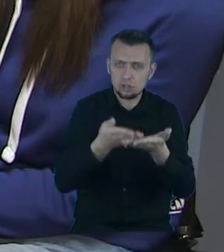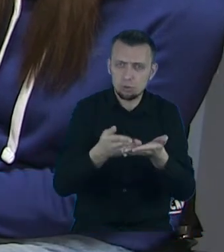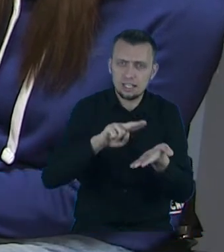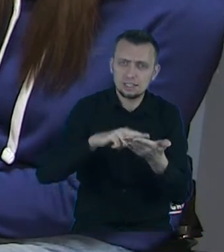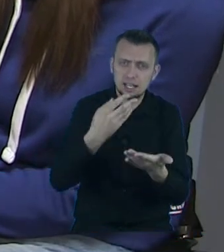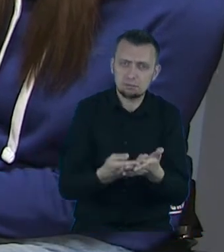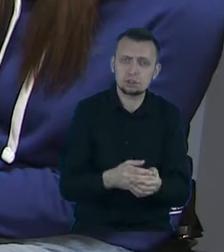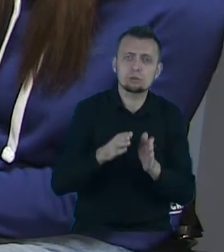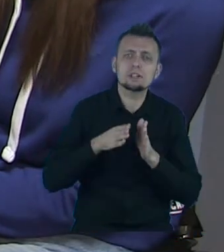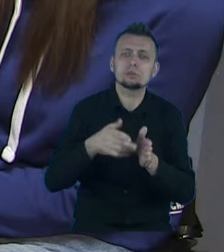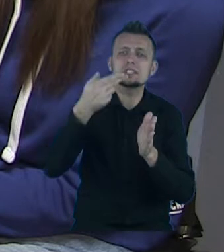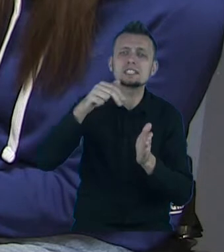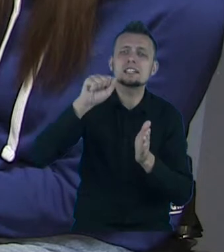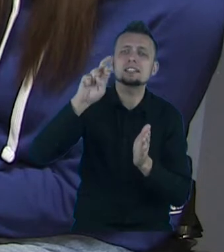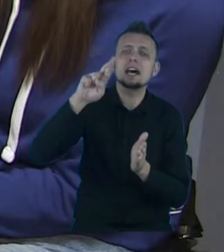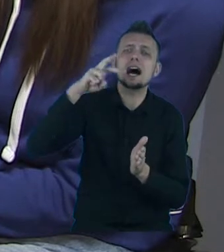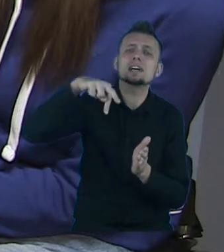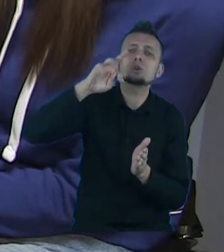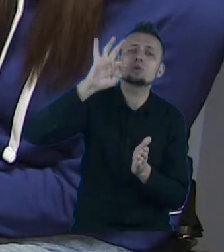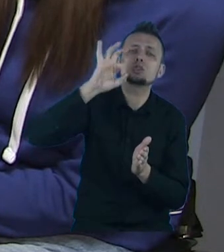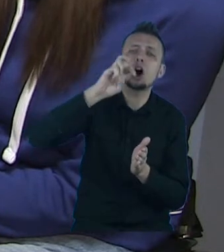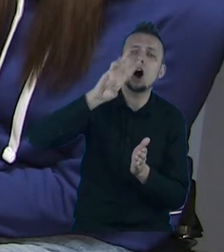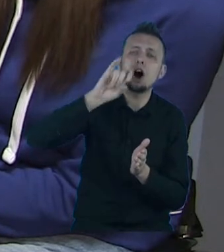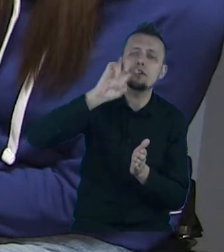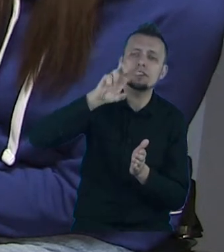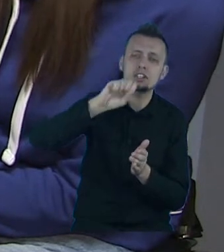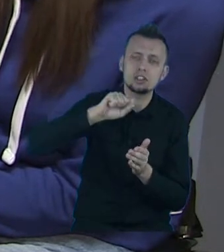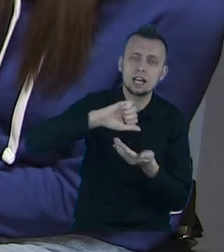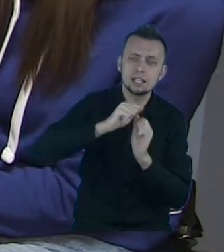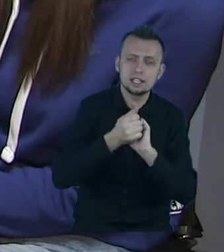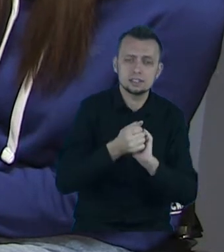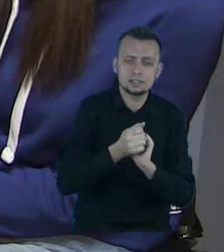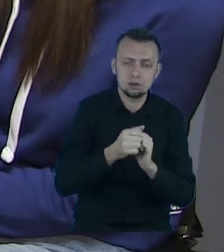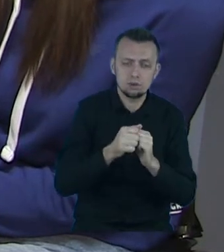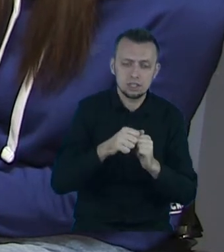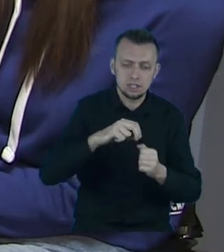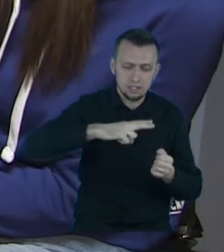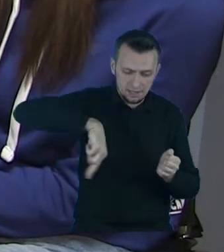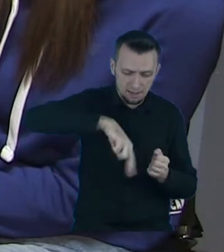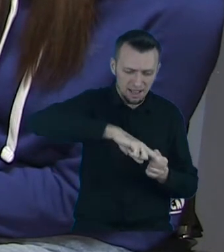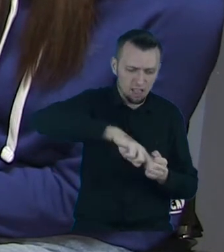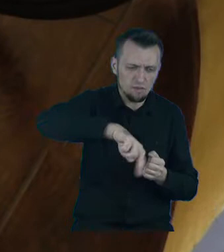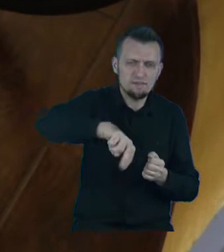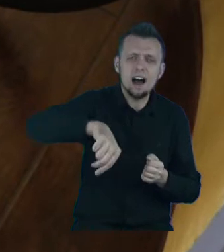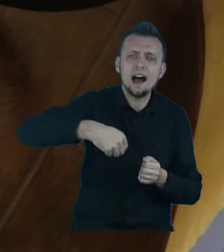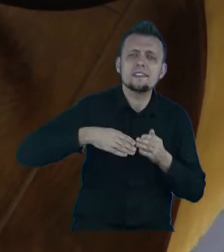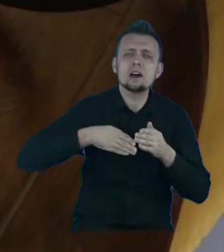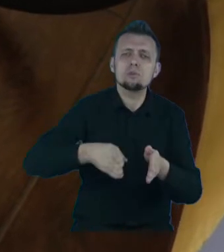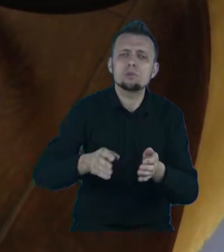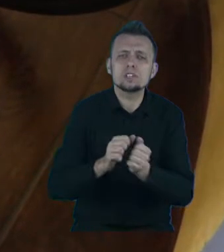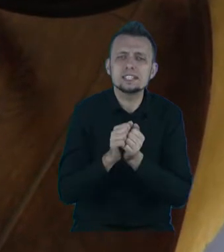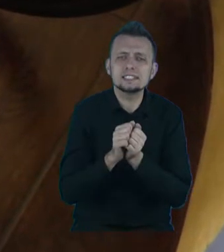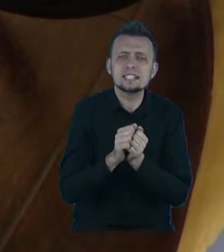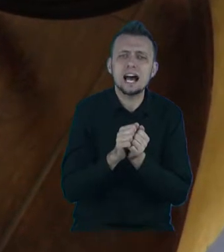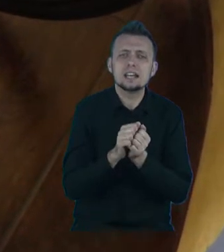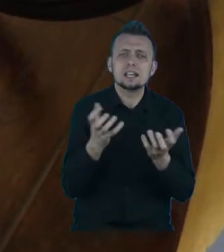ulicy Narutowicza są namalowane koperty dla osób z niepełnosprawnością, a tak naprawdę chcąc zaparkować na tej